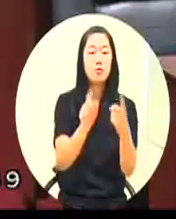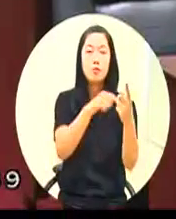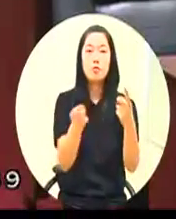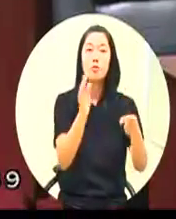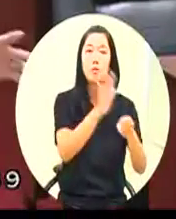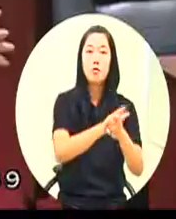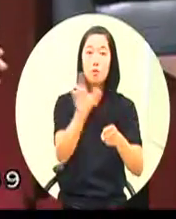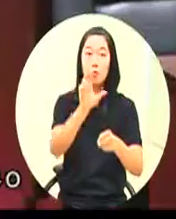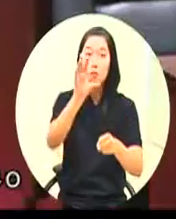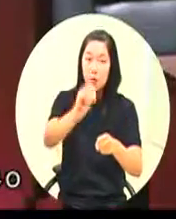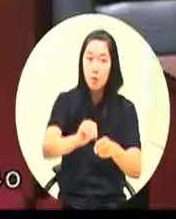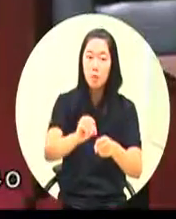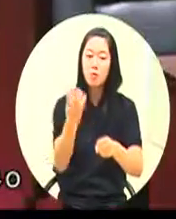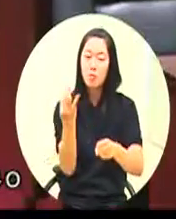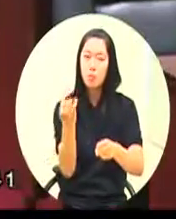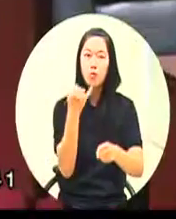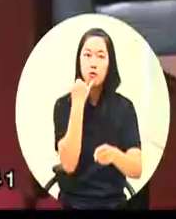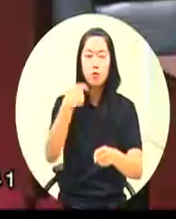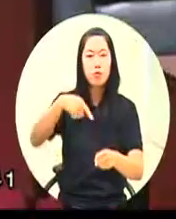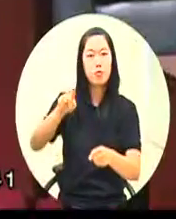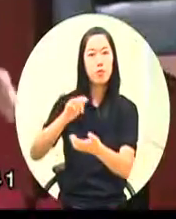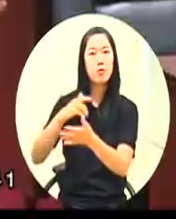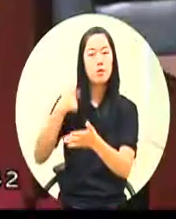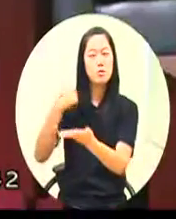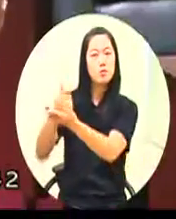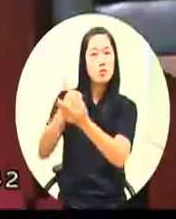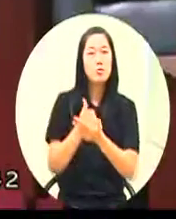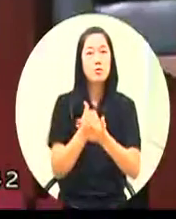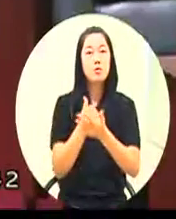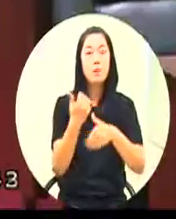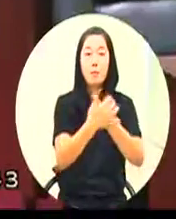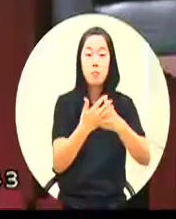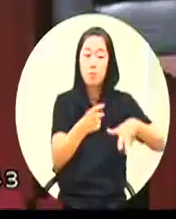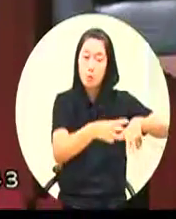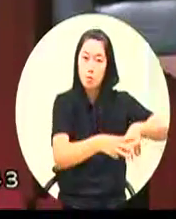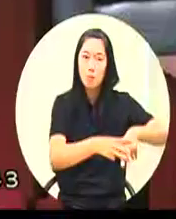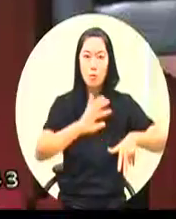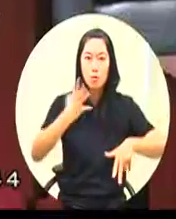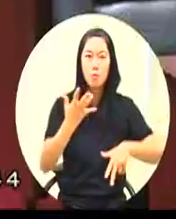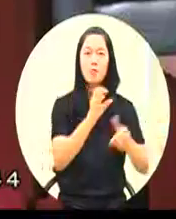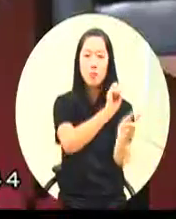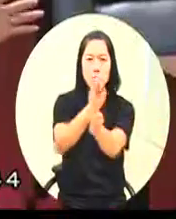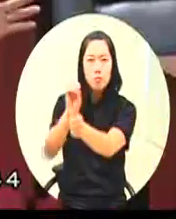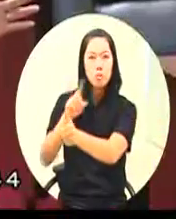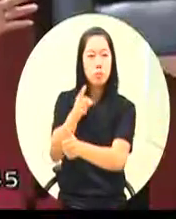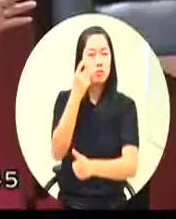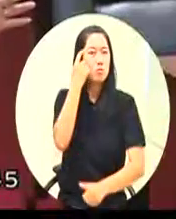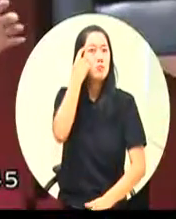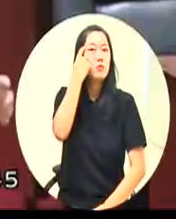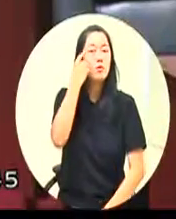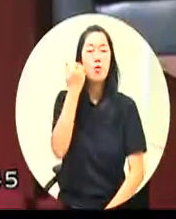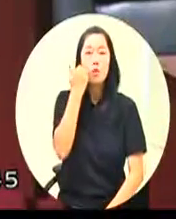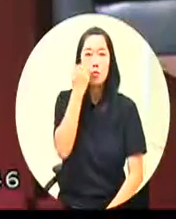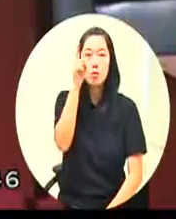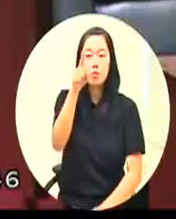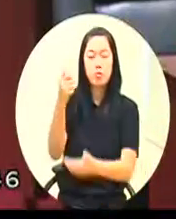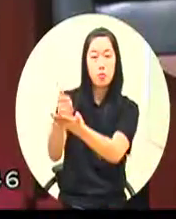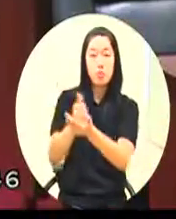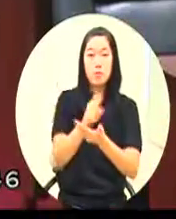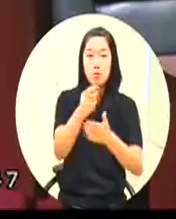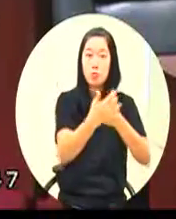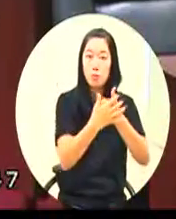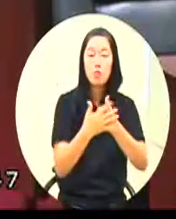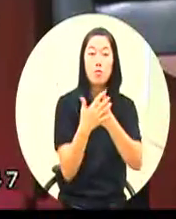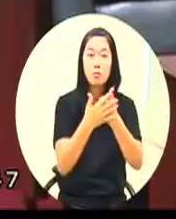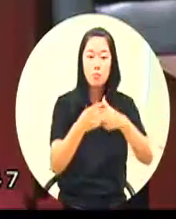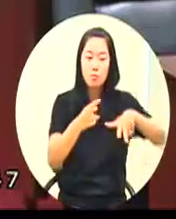少钱的一个额度回去恰保全啊。但是各位可以试想，那如果你请了一个保全站在那里跟一个教官站